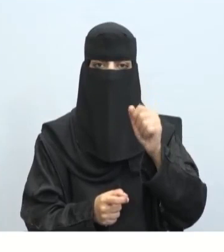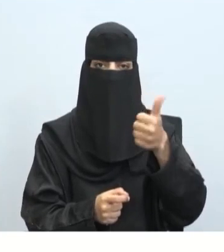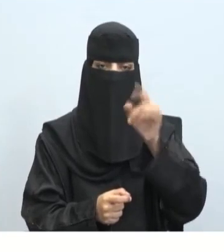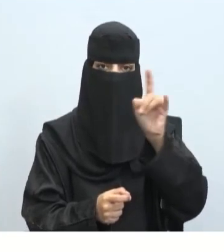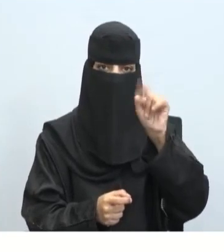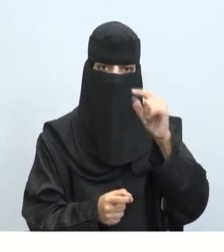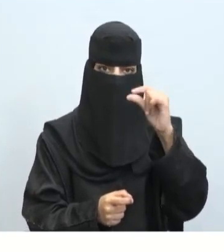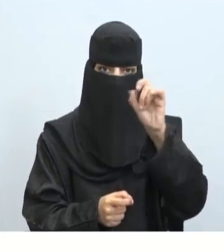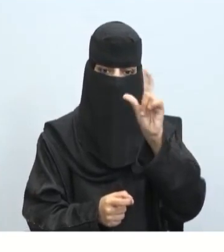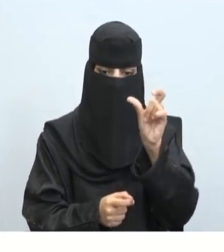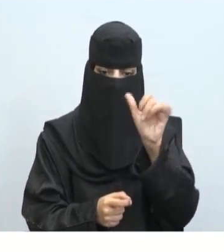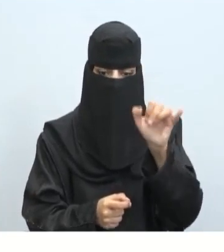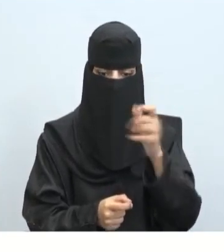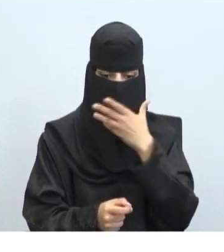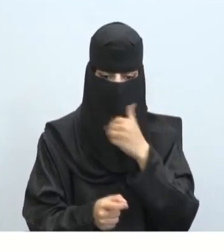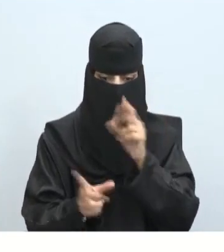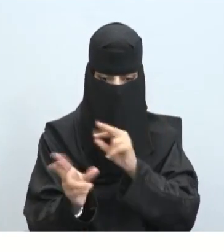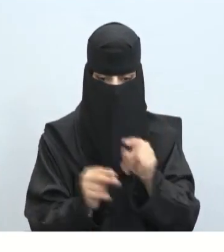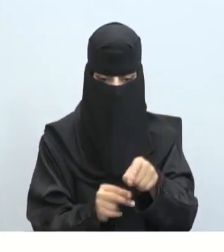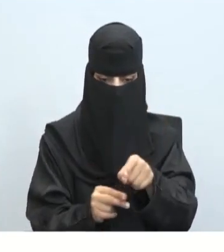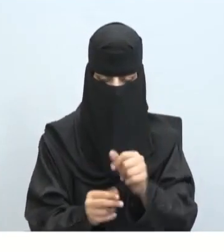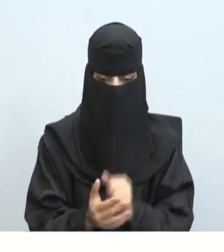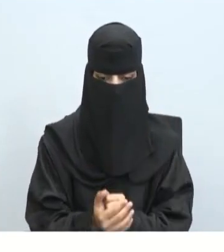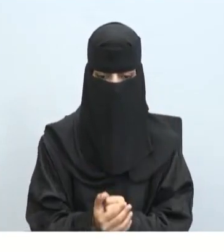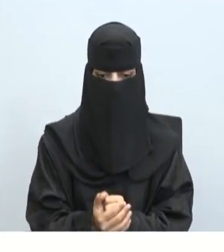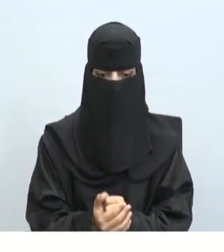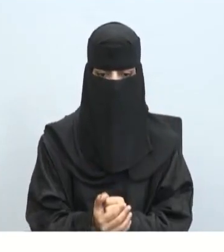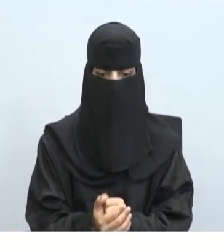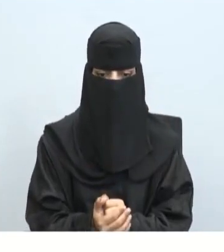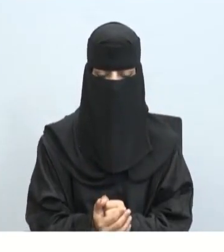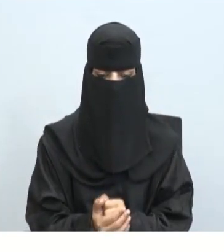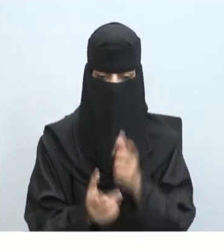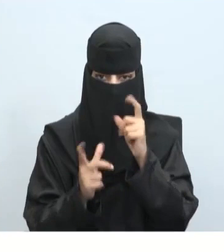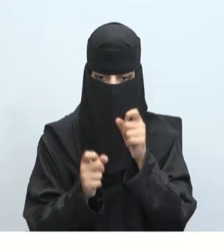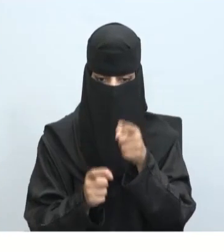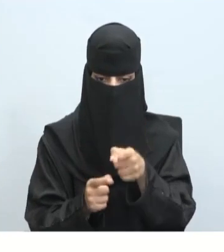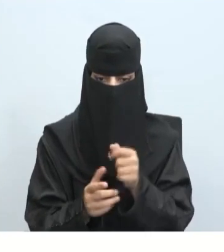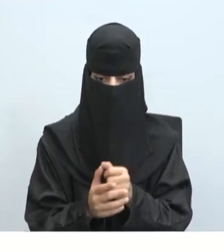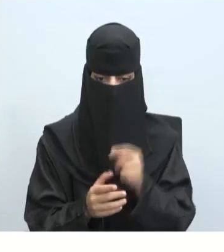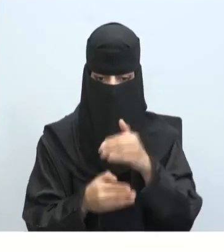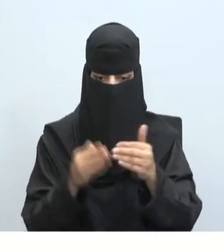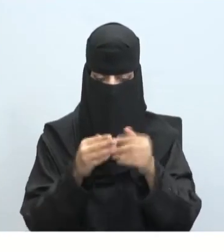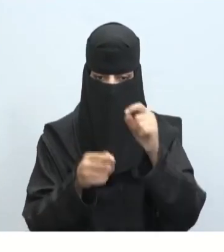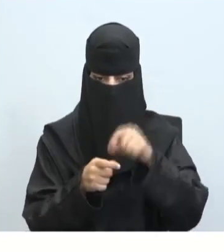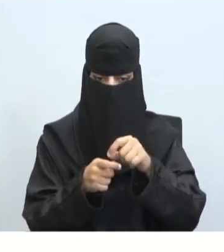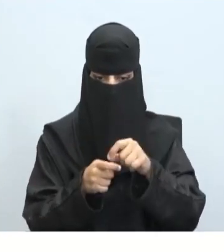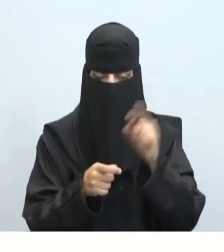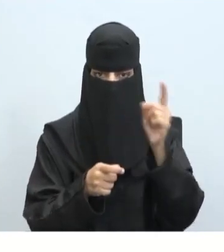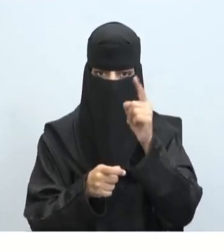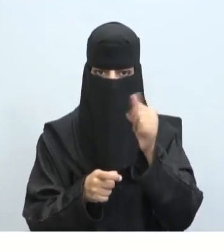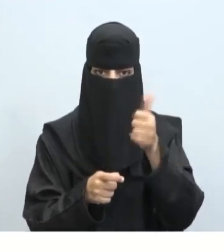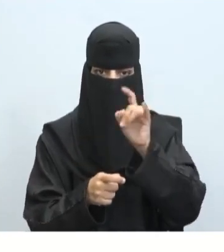الاردنيه هذا صوره له قصر عمره في الصحراء الاردنيه الذي بني في عصر